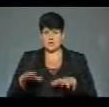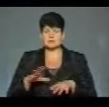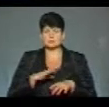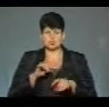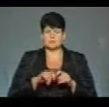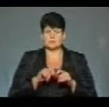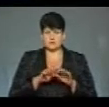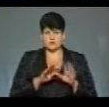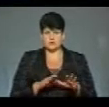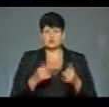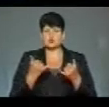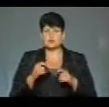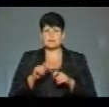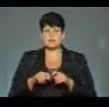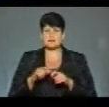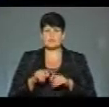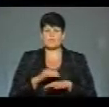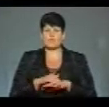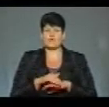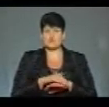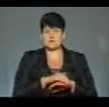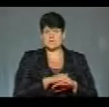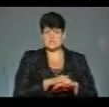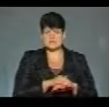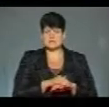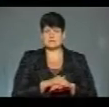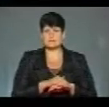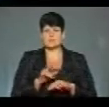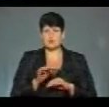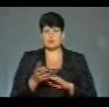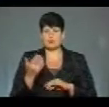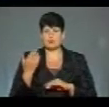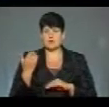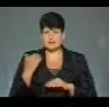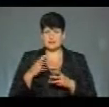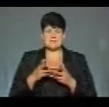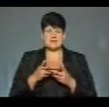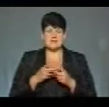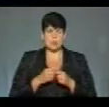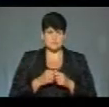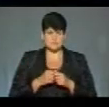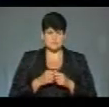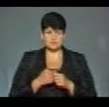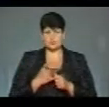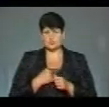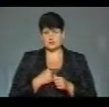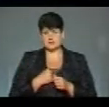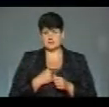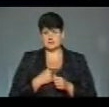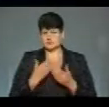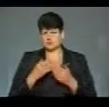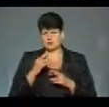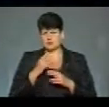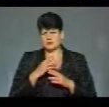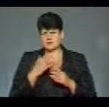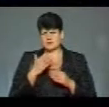перевірено. Сьогодні ми перевіряємо вулиці по попереднім підрахункам. У нас, якщо я не